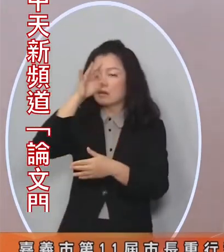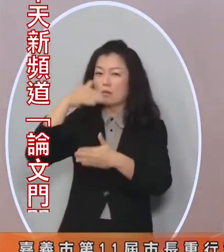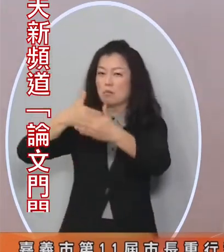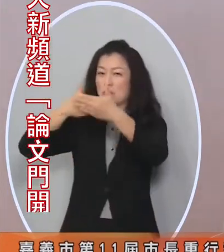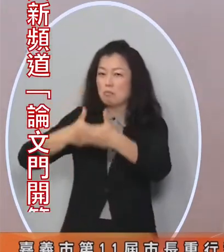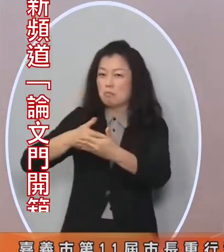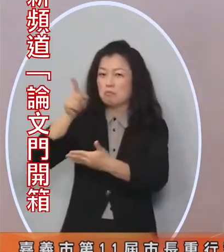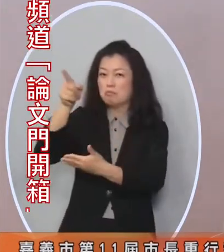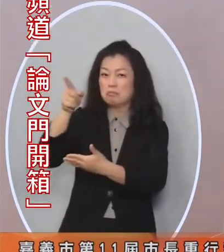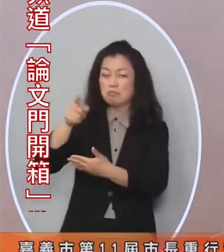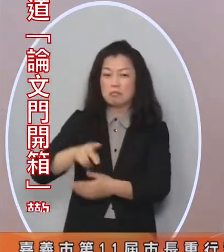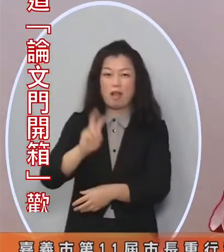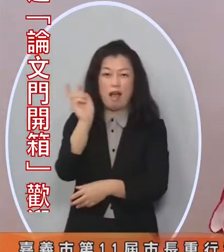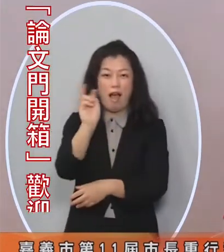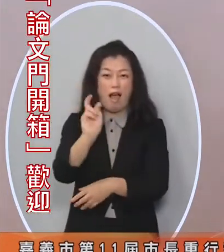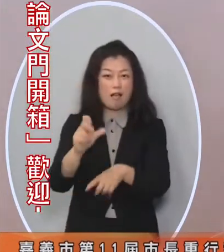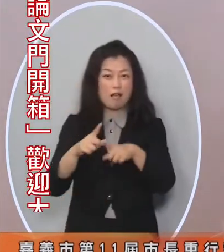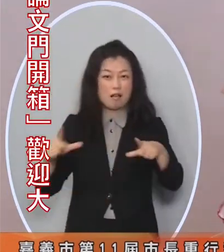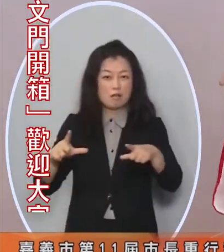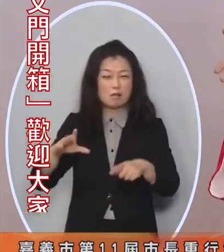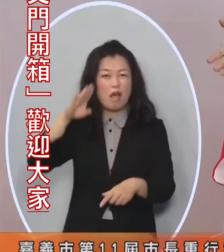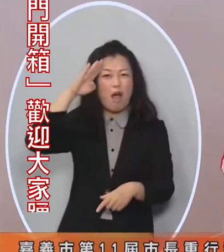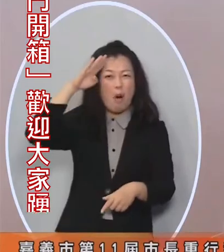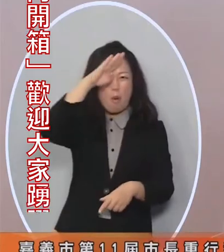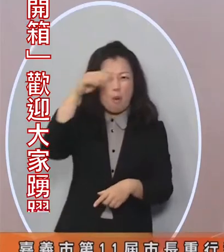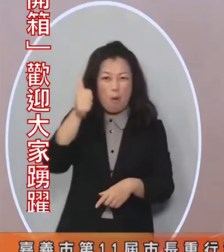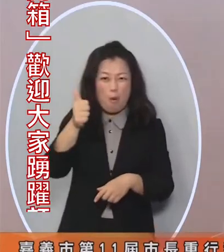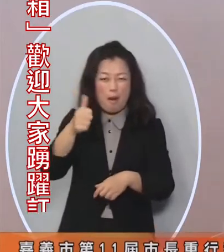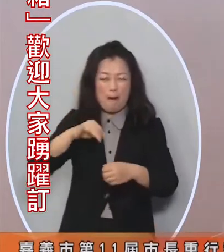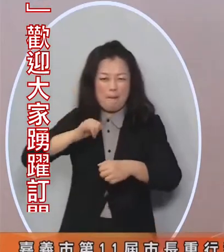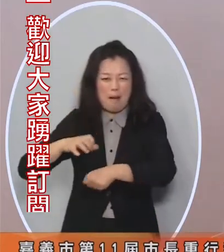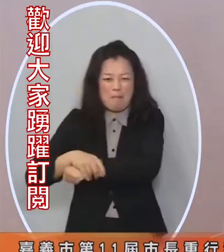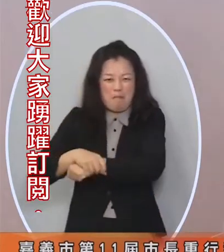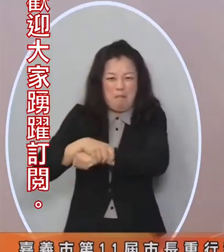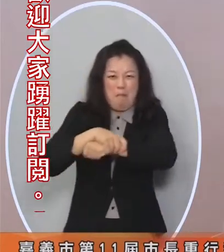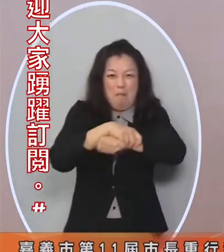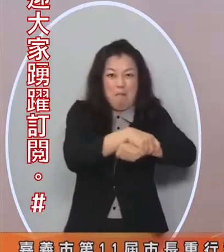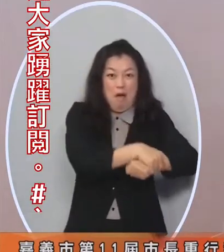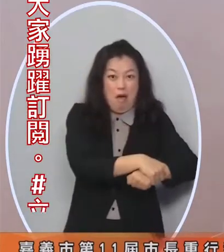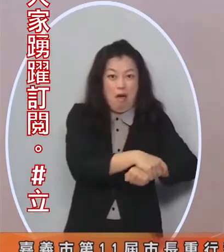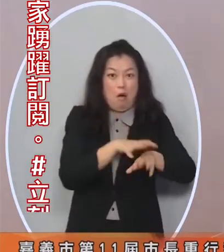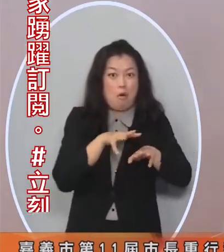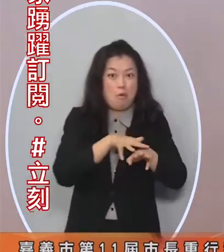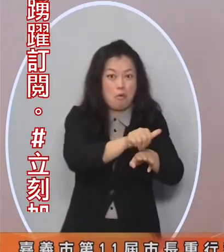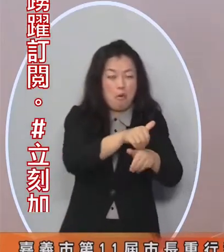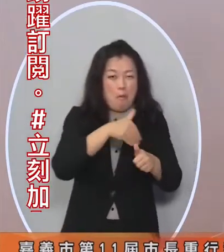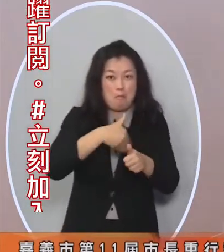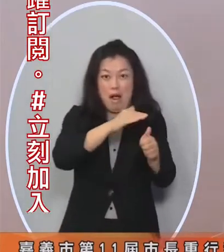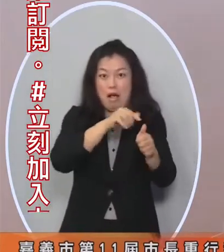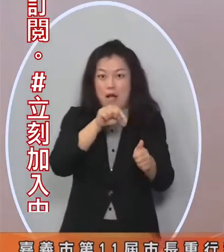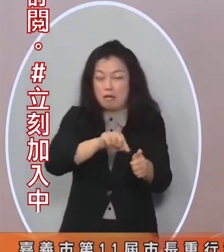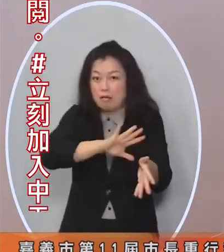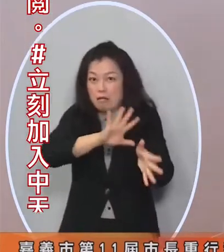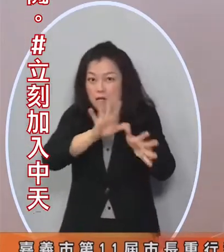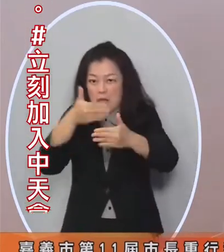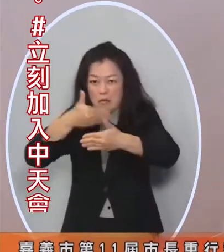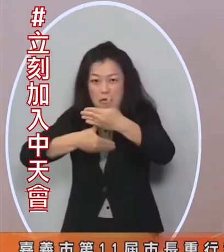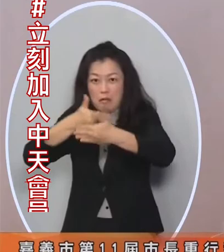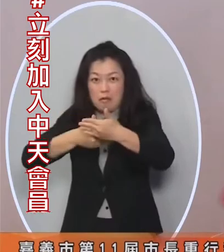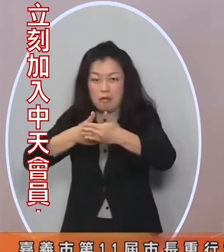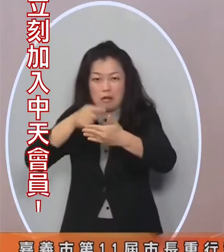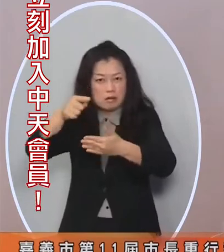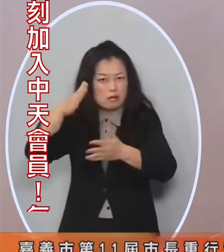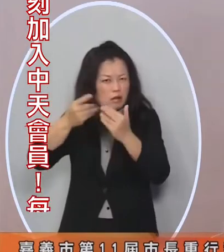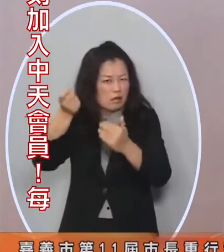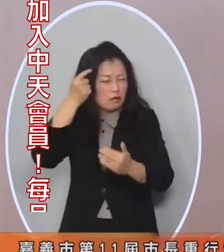陆，他二十大胡锦涛被请出去的那个场面啊，我们就脑袋要非常非常清楚啊。各位，那个人治社会